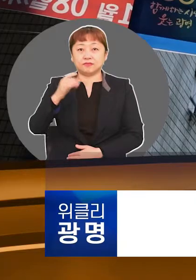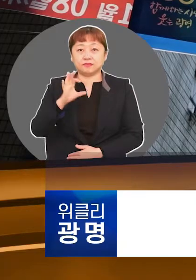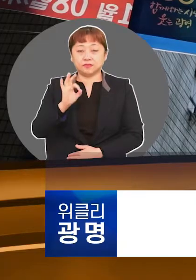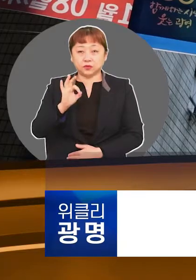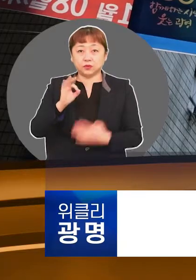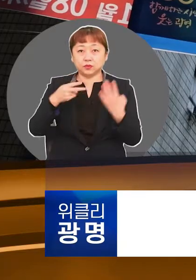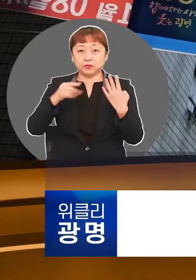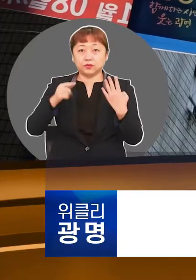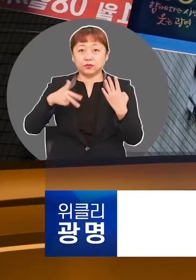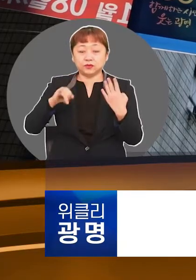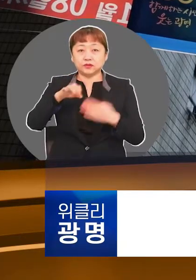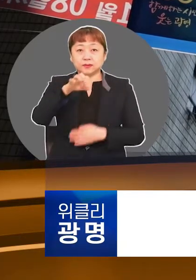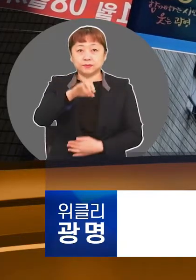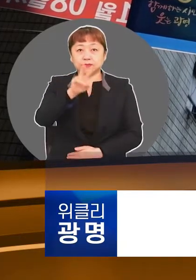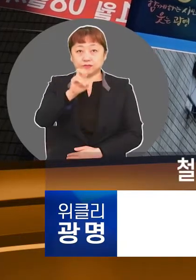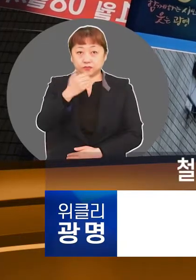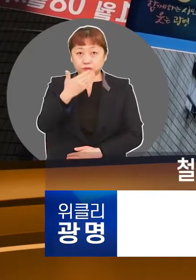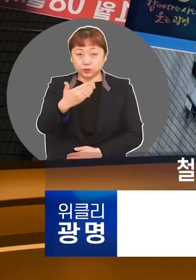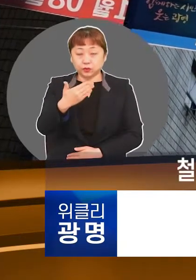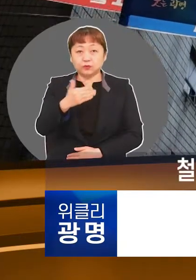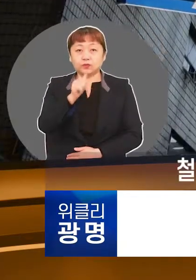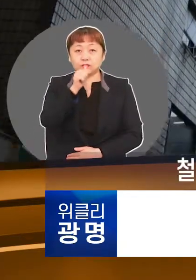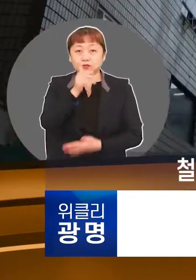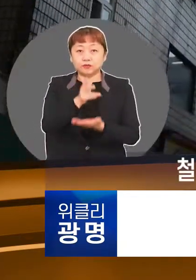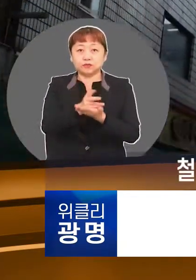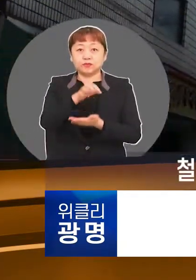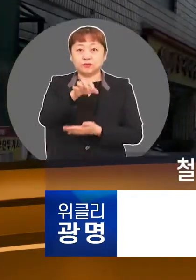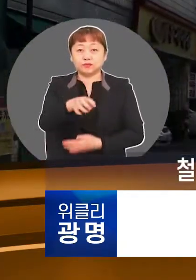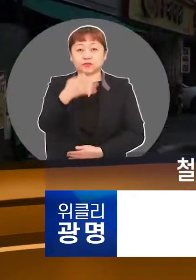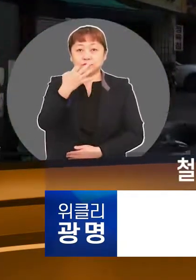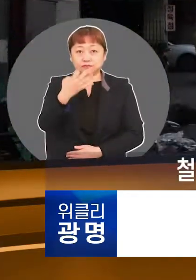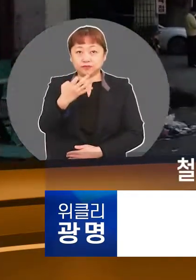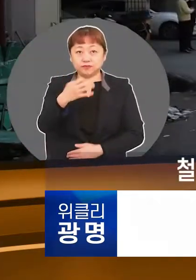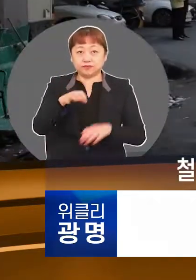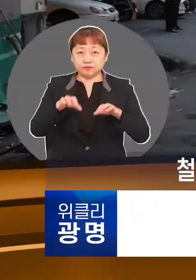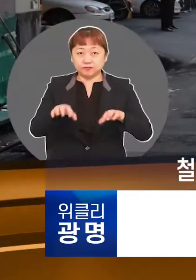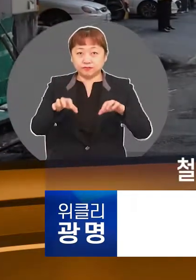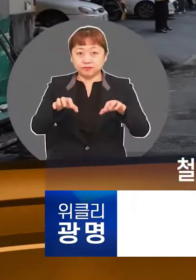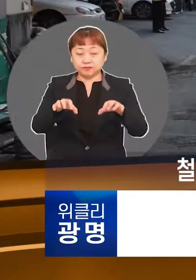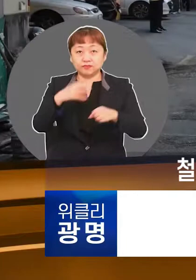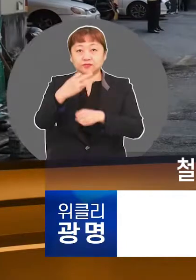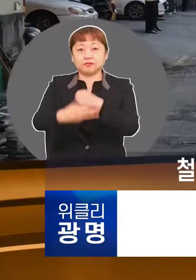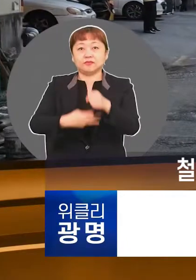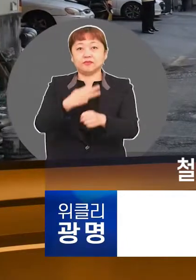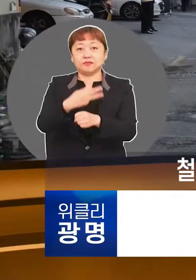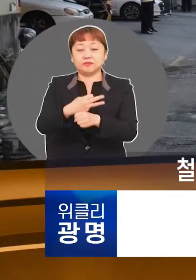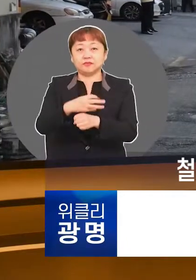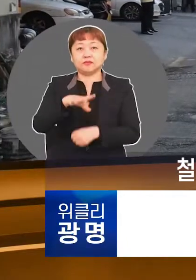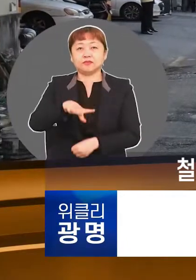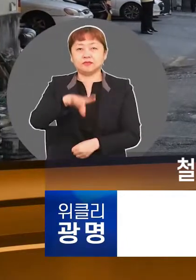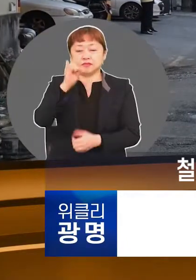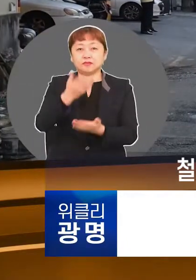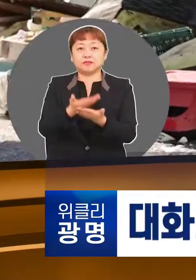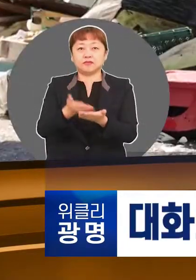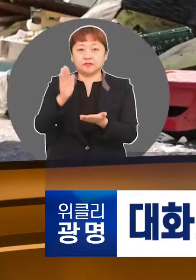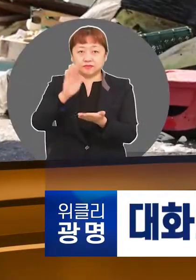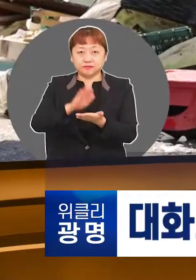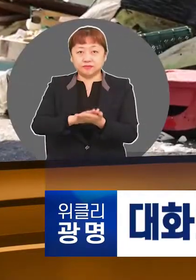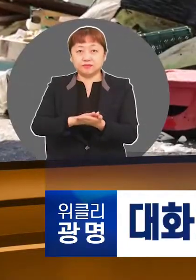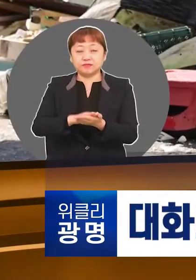동사 단지앞 29개 와 철골 주차장 앞 14개의 가로 판매대를 13년만에 정리했습니다